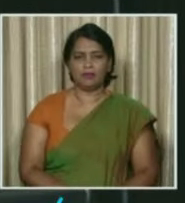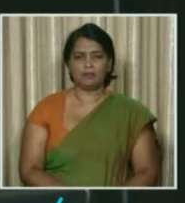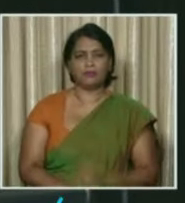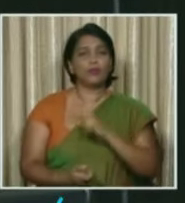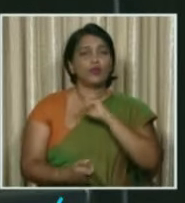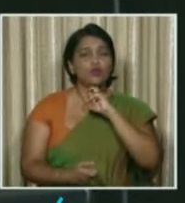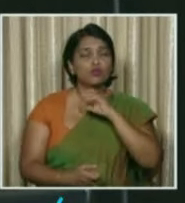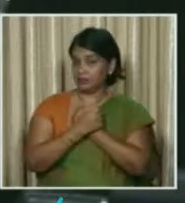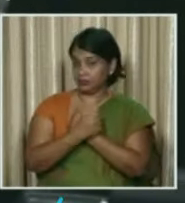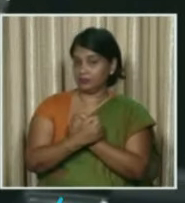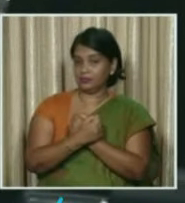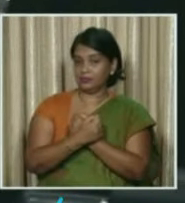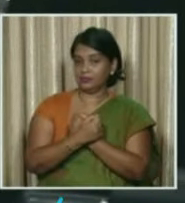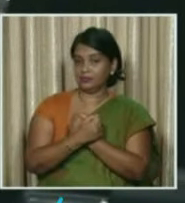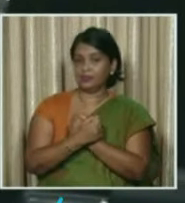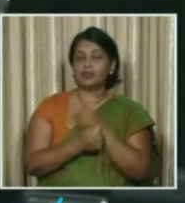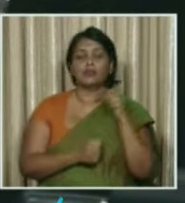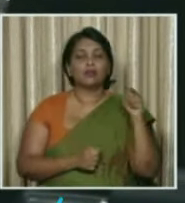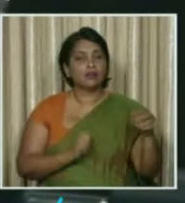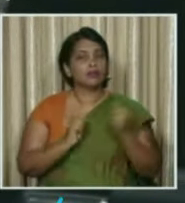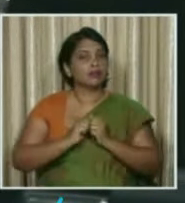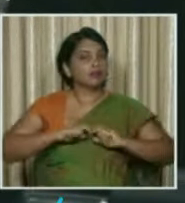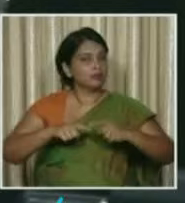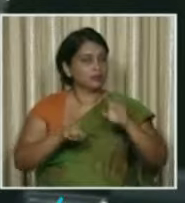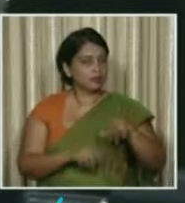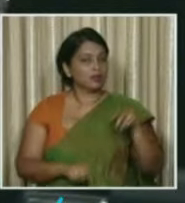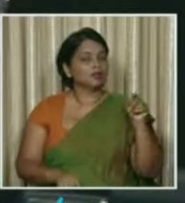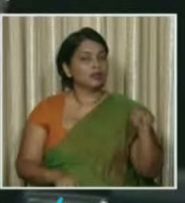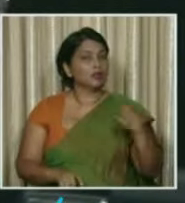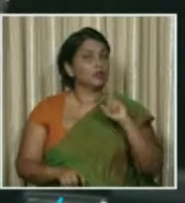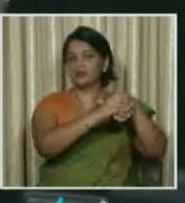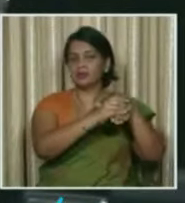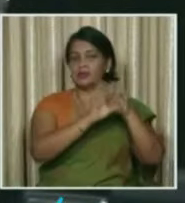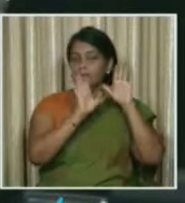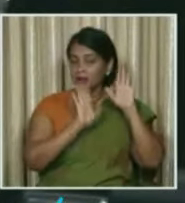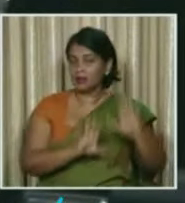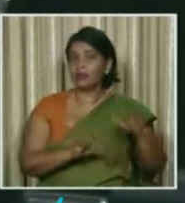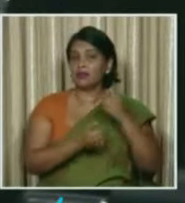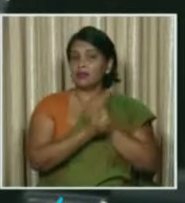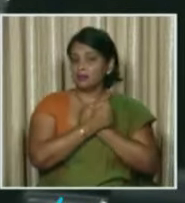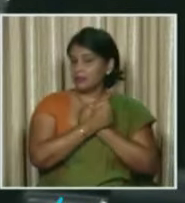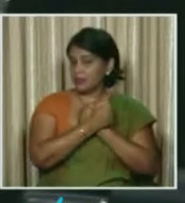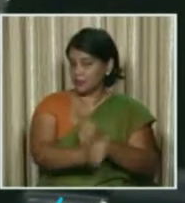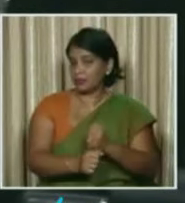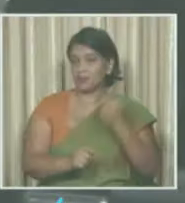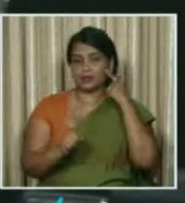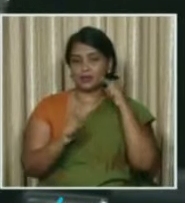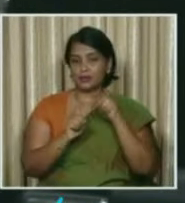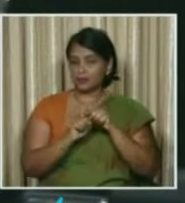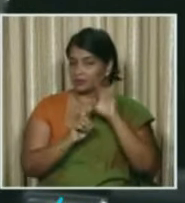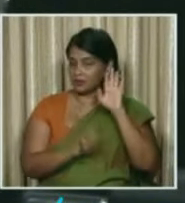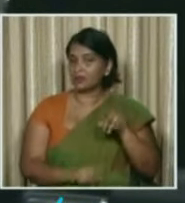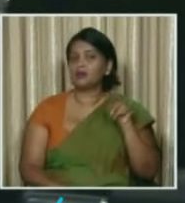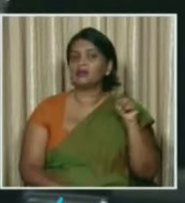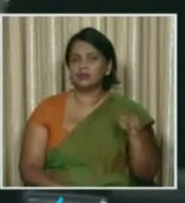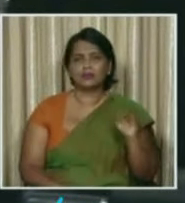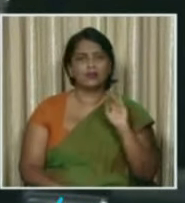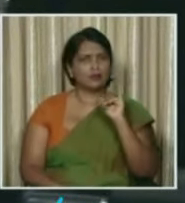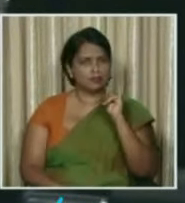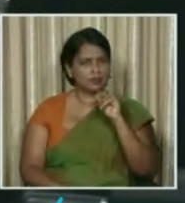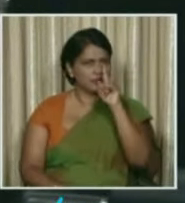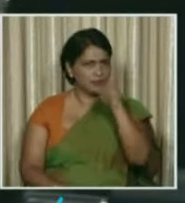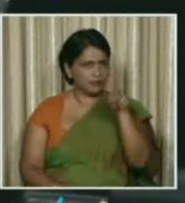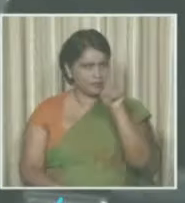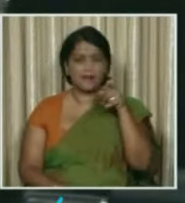නඩු දාලා තියන්නේ බොරු නඩු එතකොට මේ කටයුත්තේ තියෙන්නේ අධිකරණය තුල අත්අඩංගුවට ගැනීම පිළිබඳව යම්කිසි වරදක්